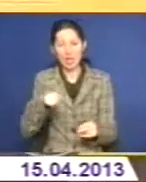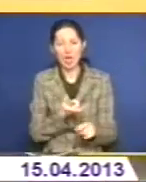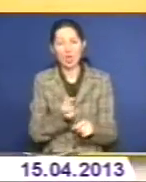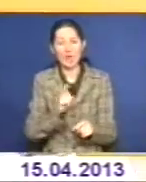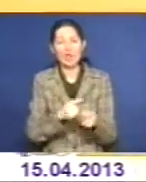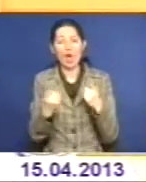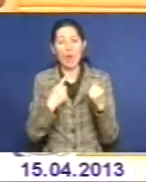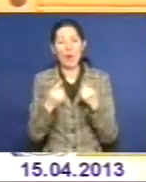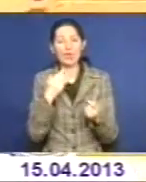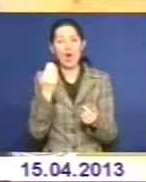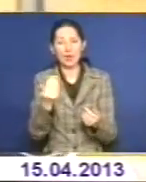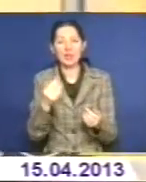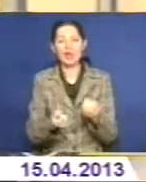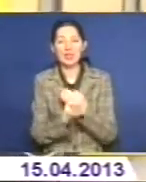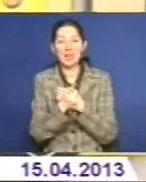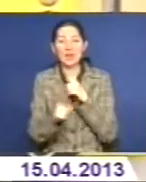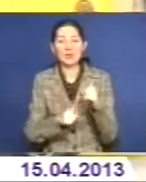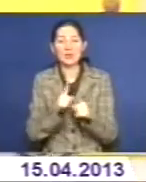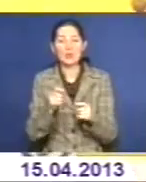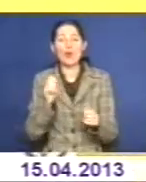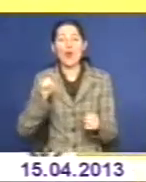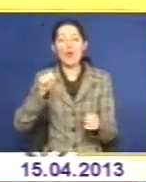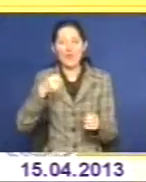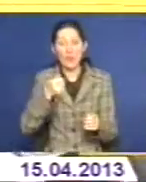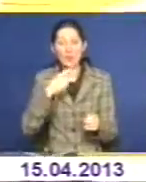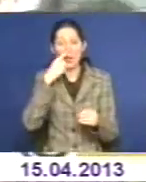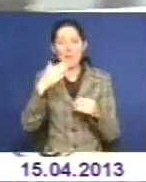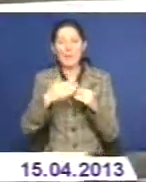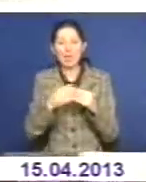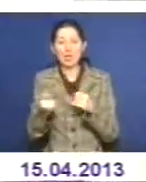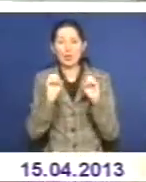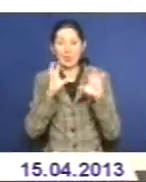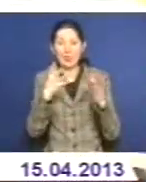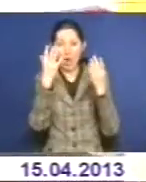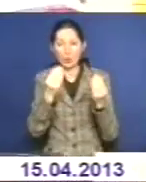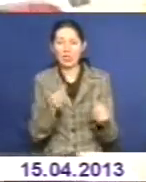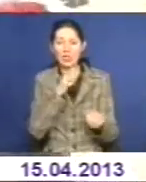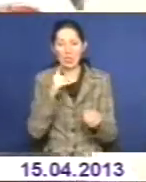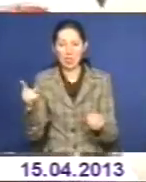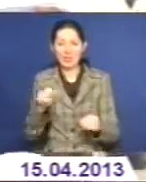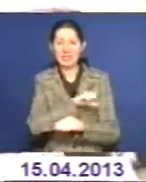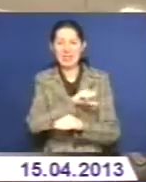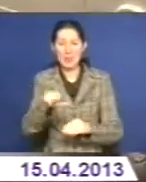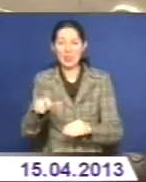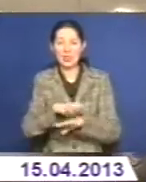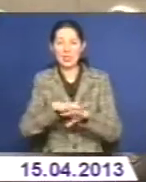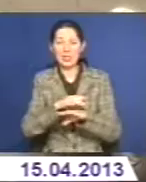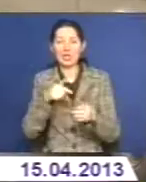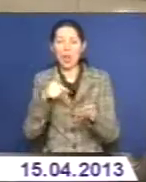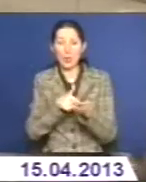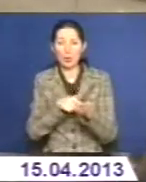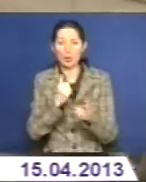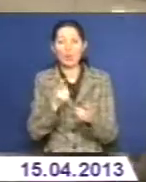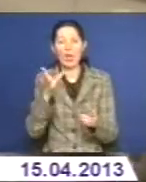Найбільше обговорення у них викликають зміни про вимкнення ближнього світла у денний час за межами населеного пункту. Одні вважають, що